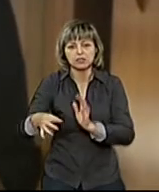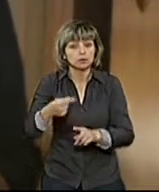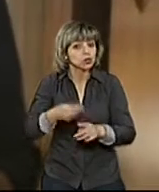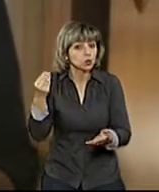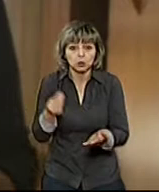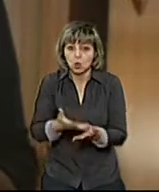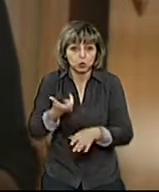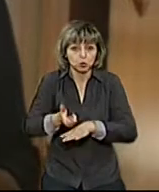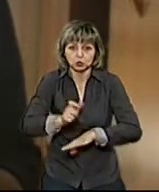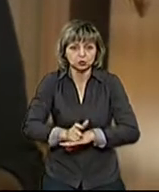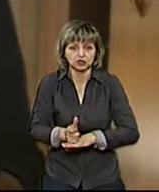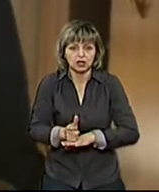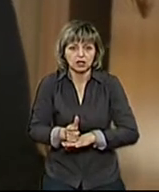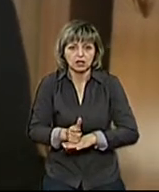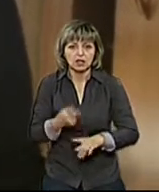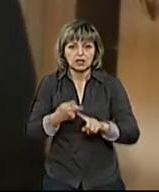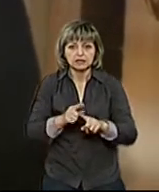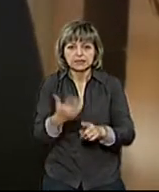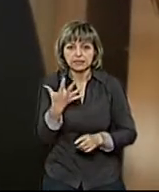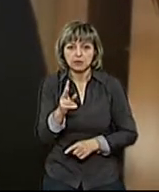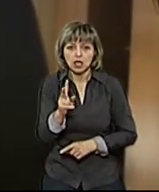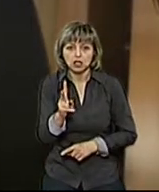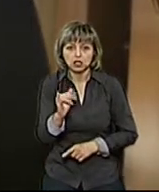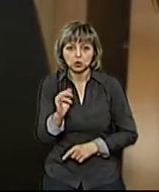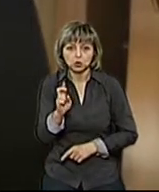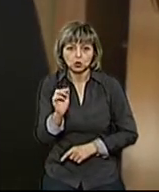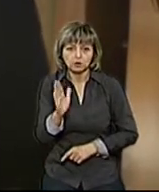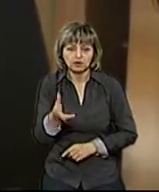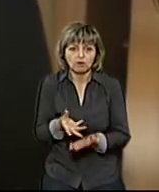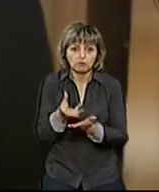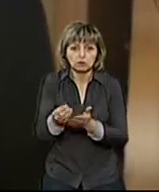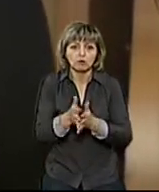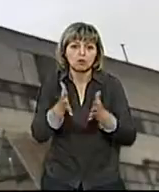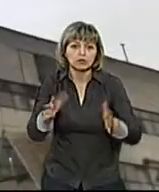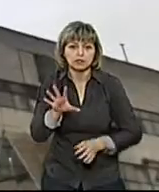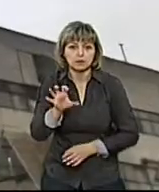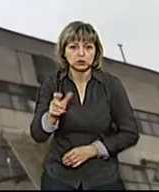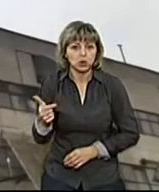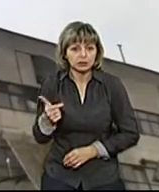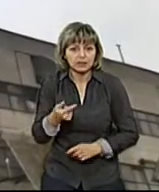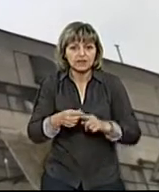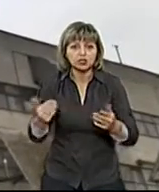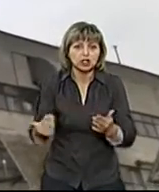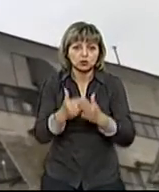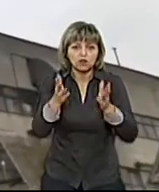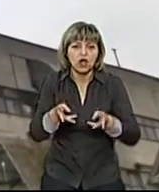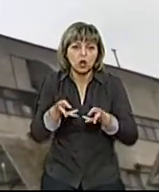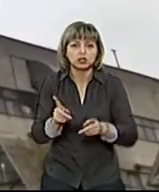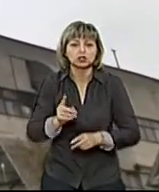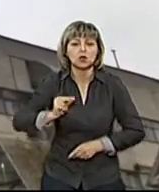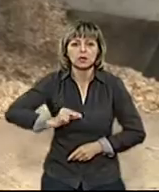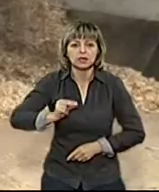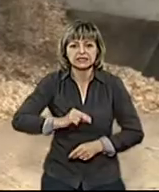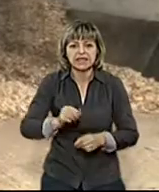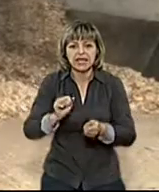дорого. Це за 5 кубів я плачу більше 500 гривень. Це нова котельня, що працює